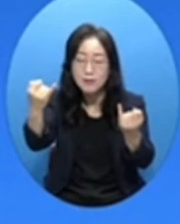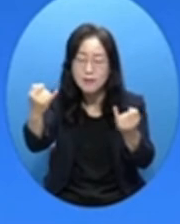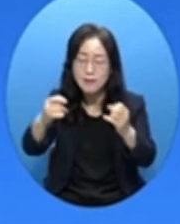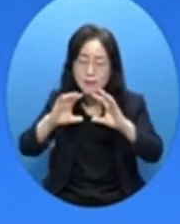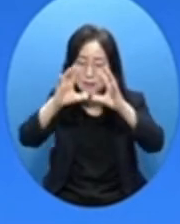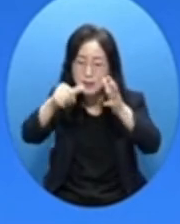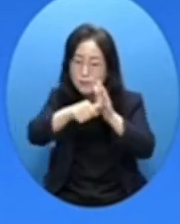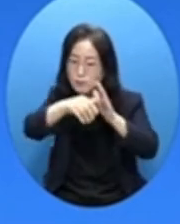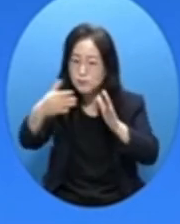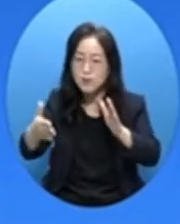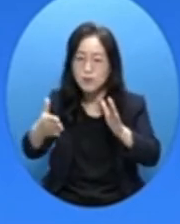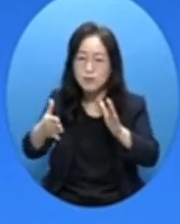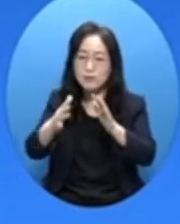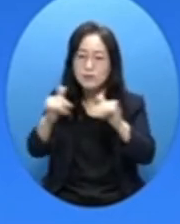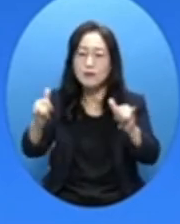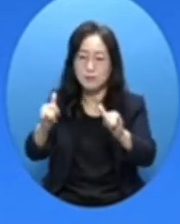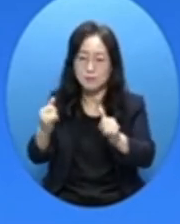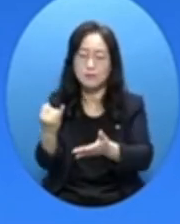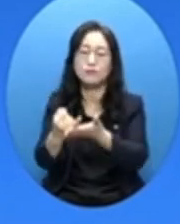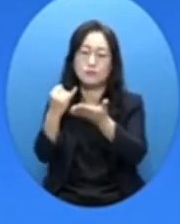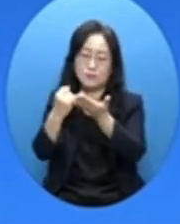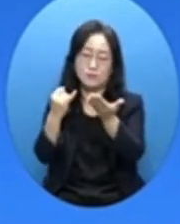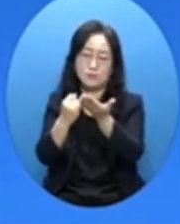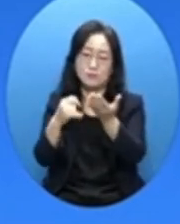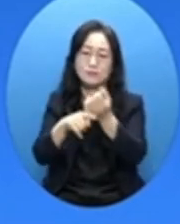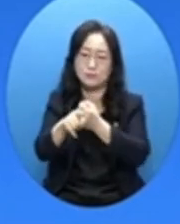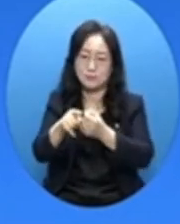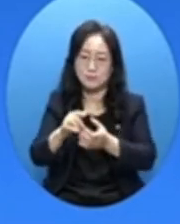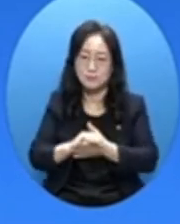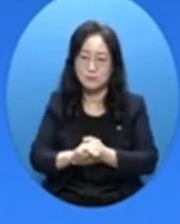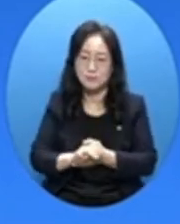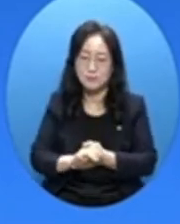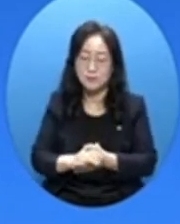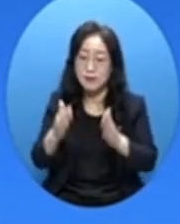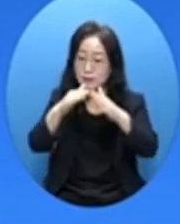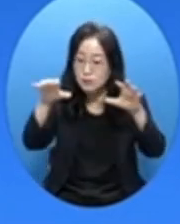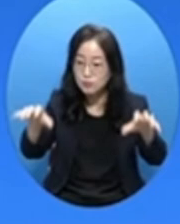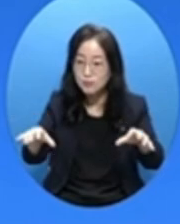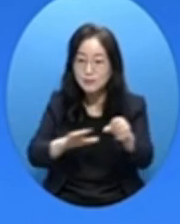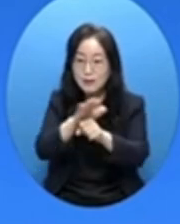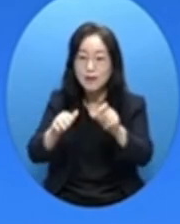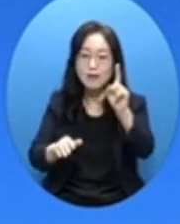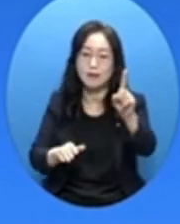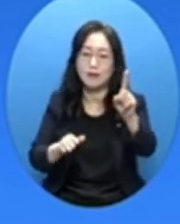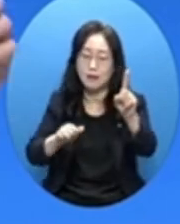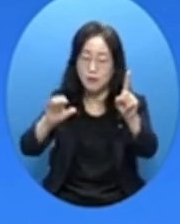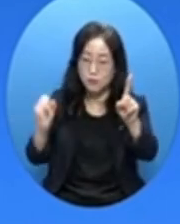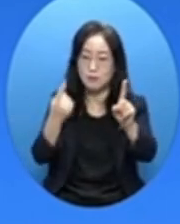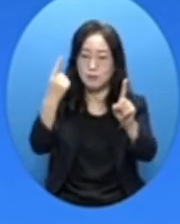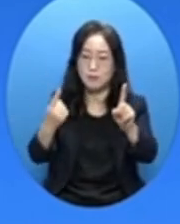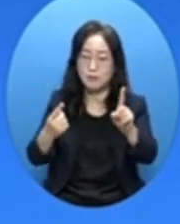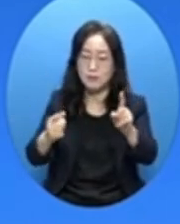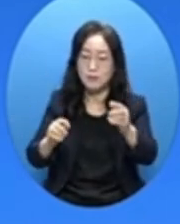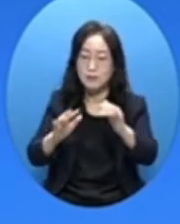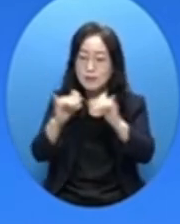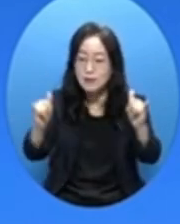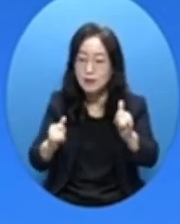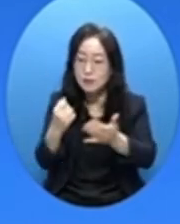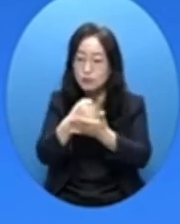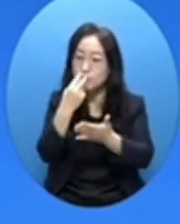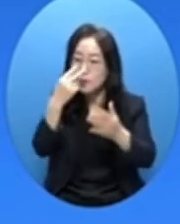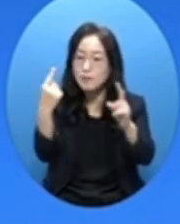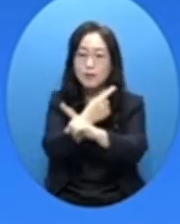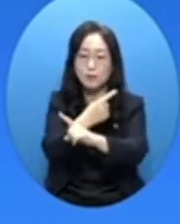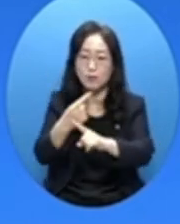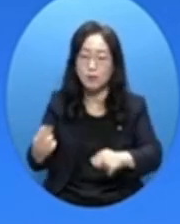세계적인 인물을 만들어낸 것입니다. 그 이웃사랑 그 하나가 사람의 운명을 바꾼 것입니다.